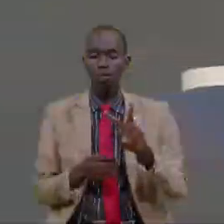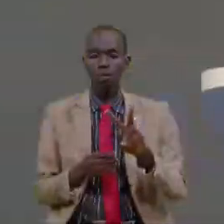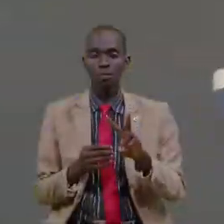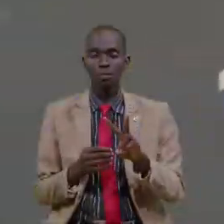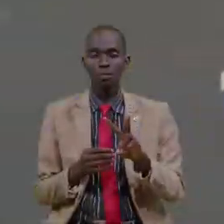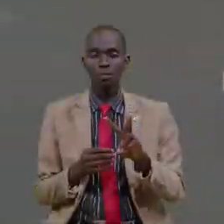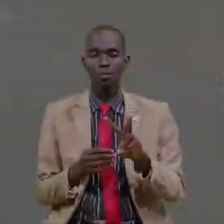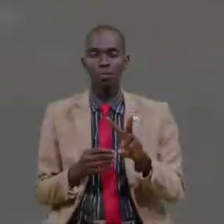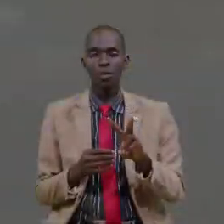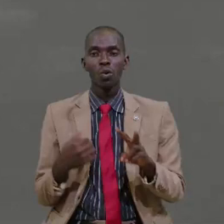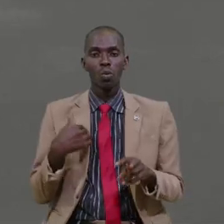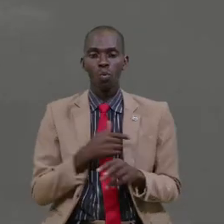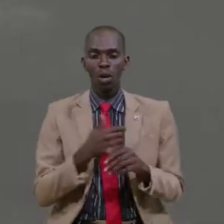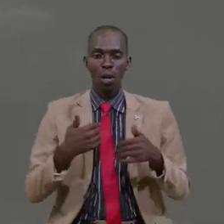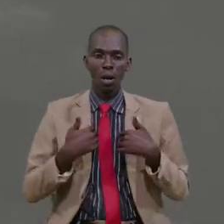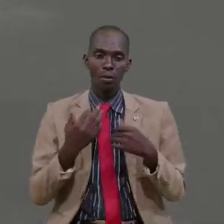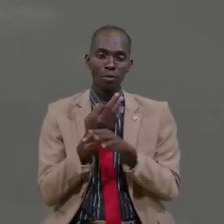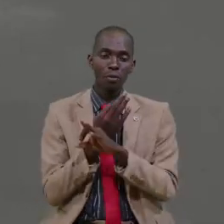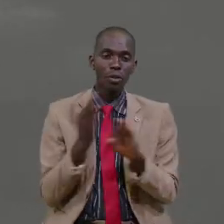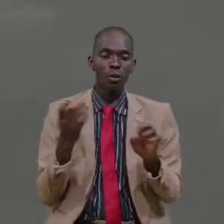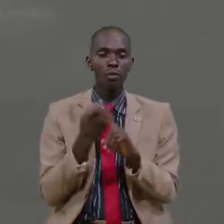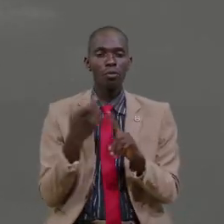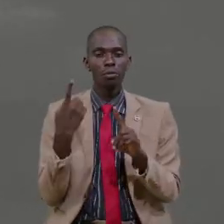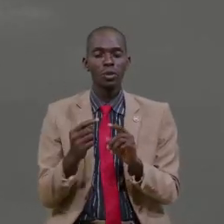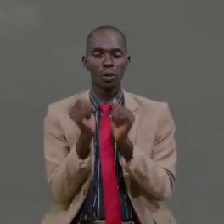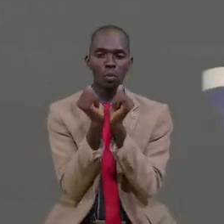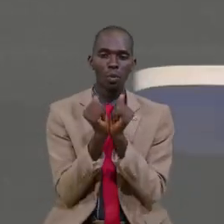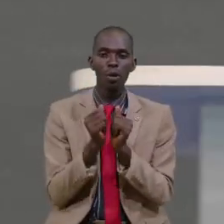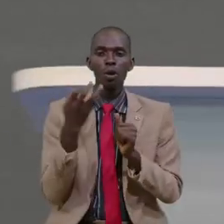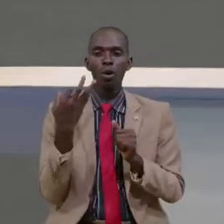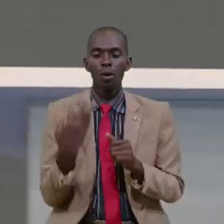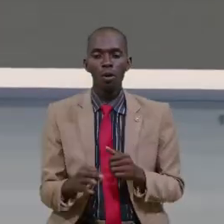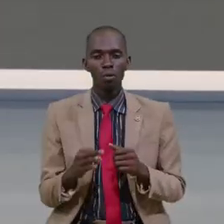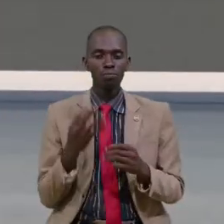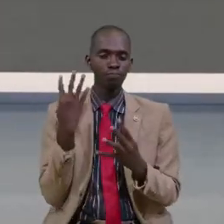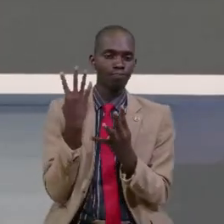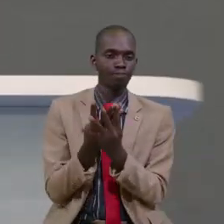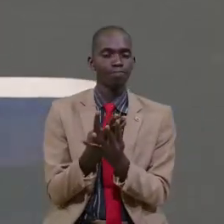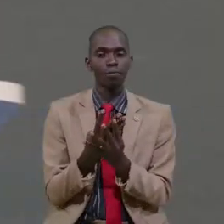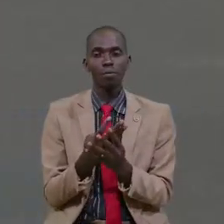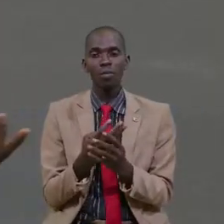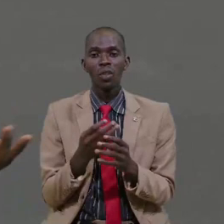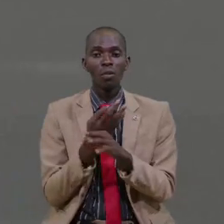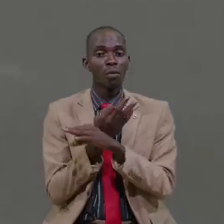maintenant, la libération de la servitude, de la captivité.